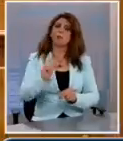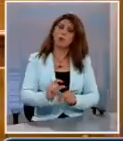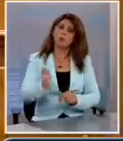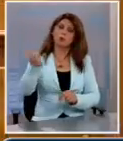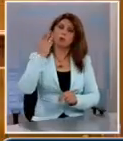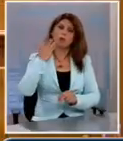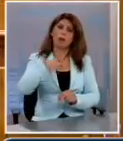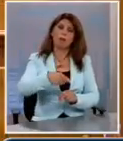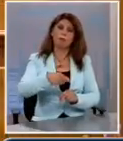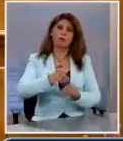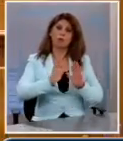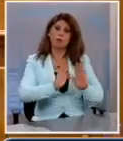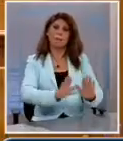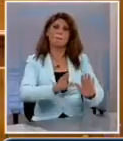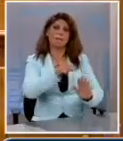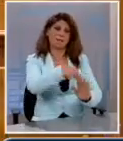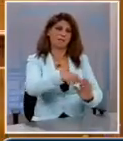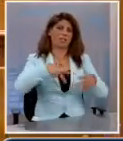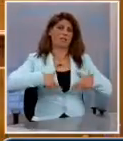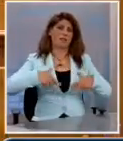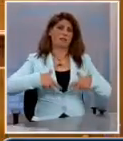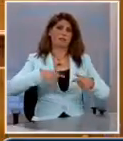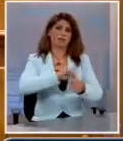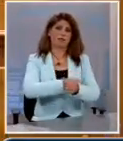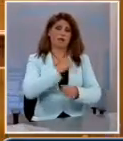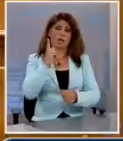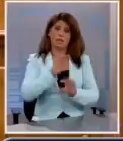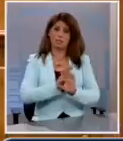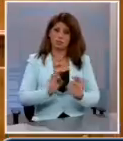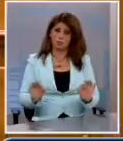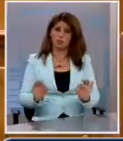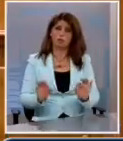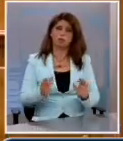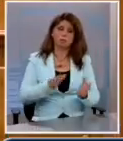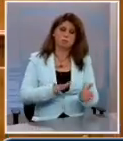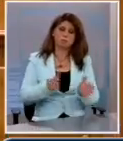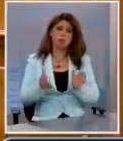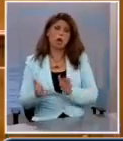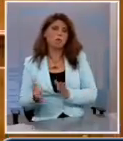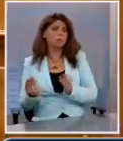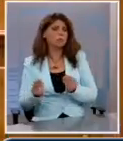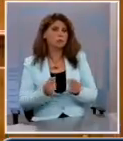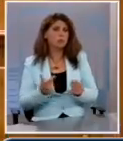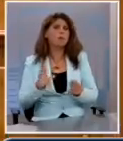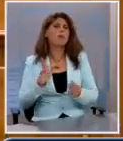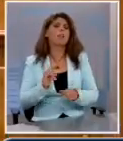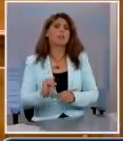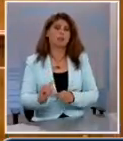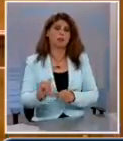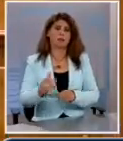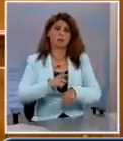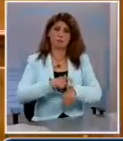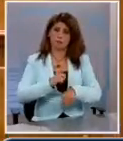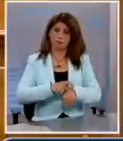από τον όλεθρο της παραμονής σας στην εξουσία. Ένα είναι βέβαιον. Με τον ένα ή τον άλλο τρόπο δεν αργεί η